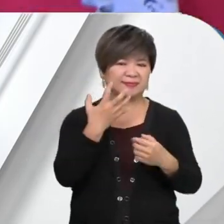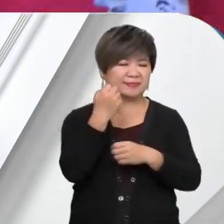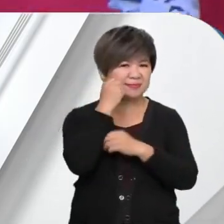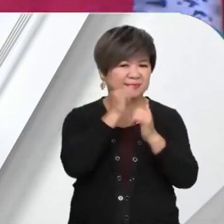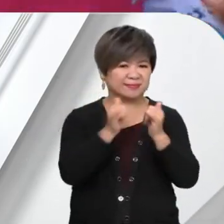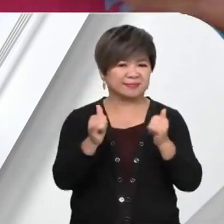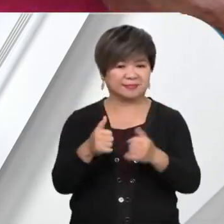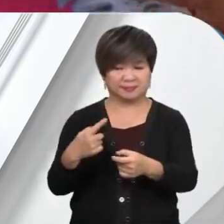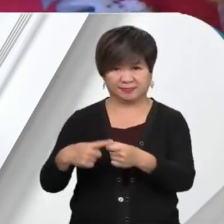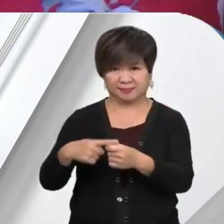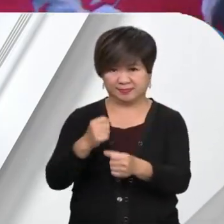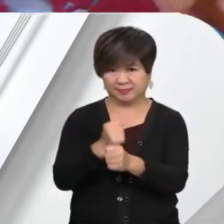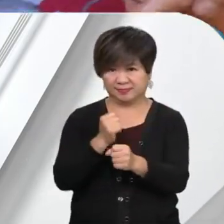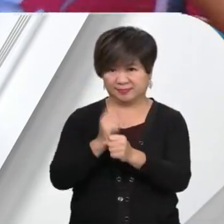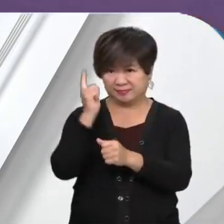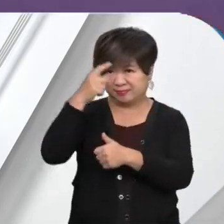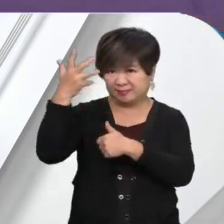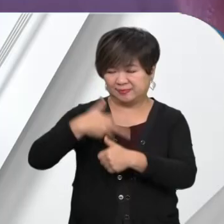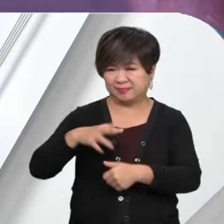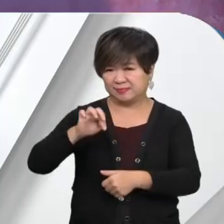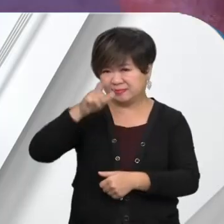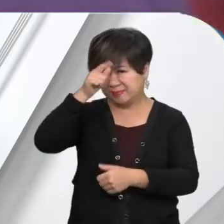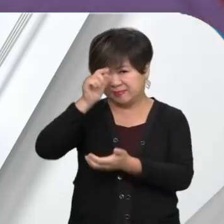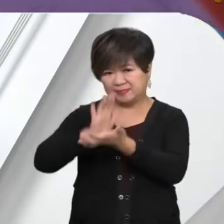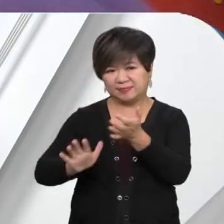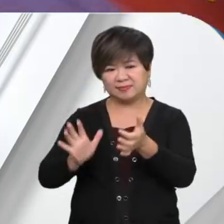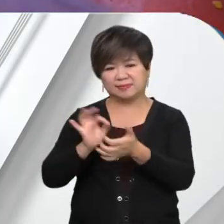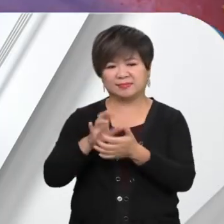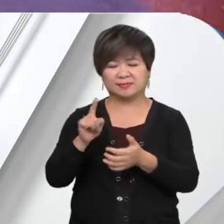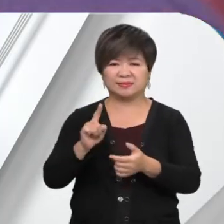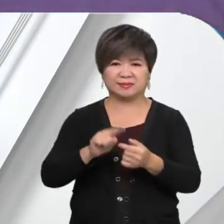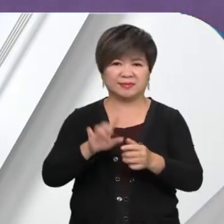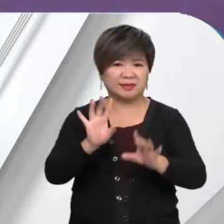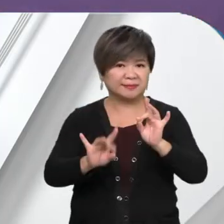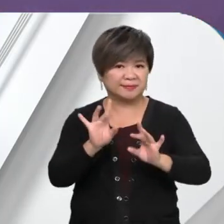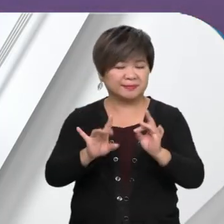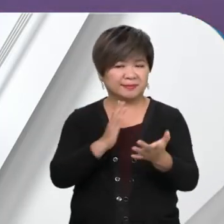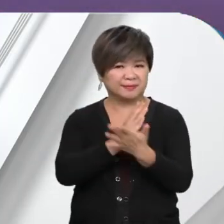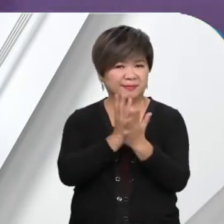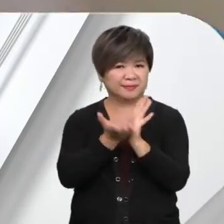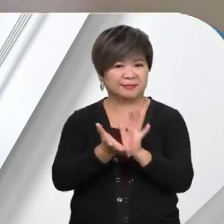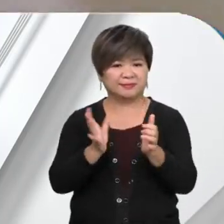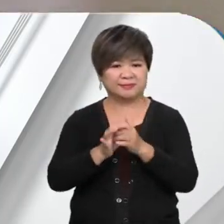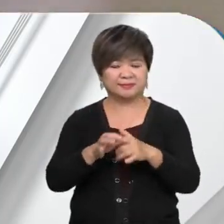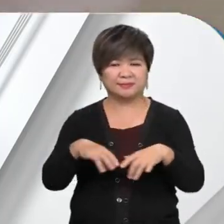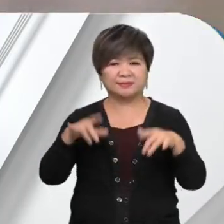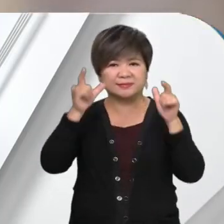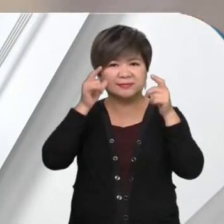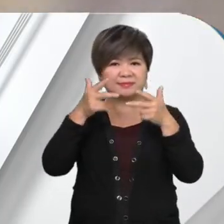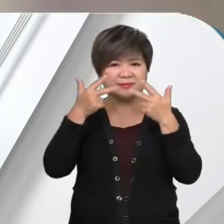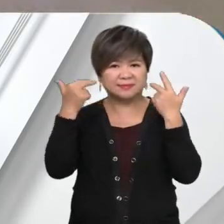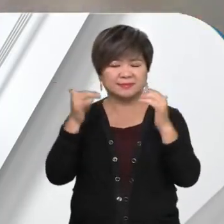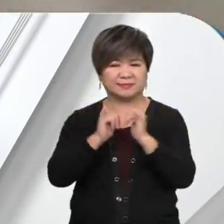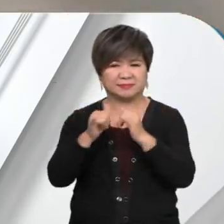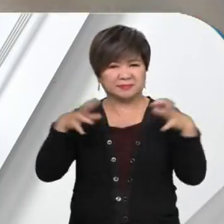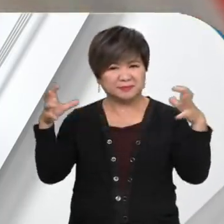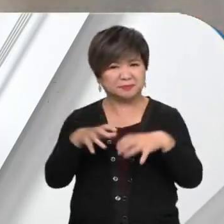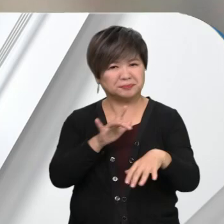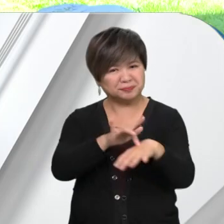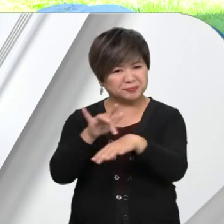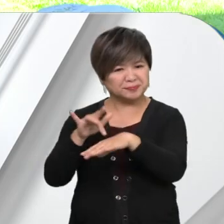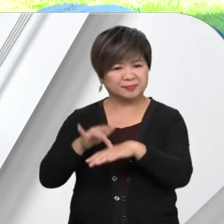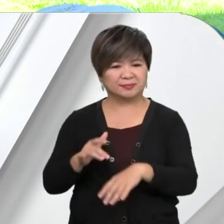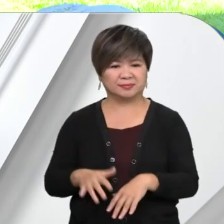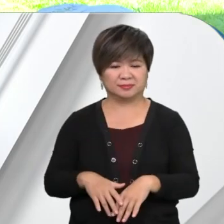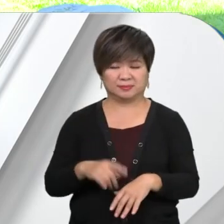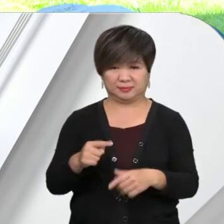陆家米来做传统的姜黄饭，用温水一条米食，一般陆家民众都是穷下体验。 啊，你米下 Q